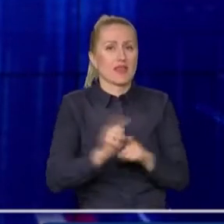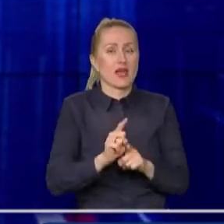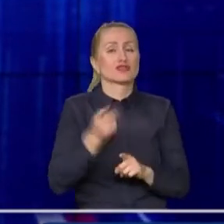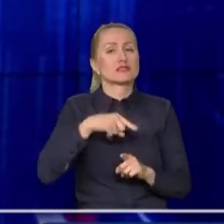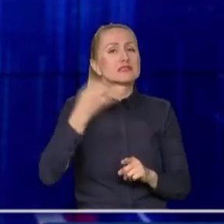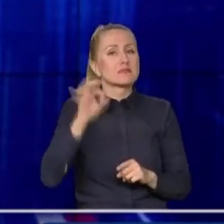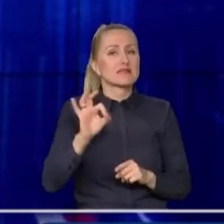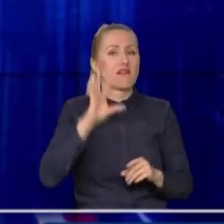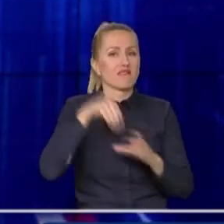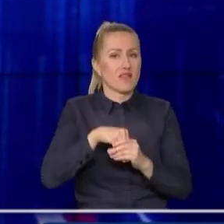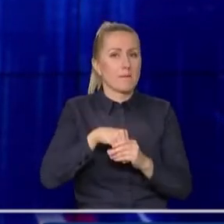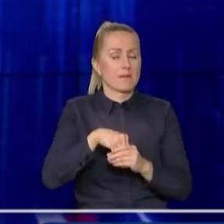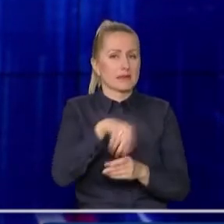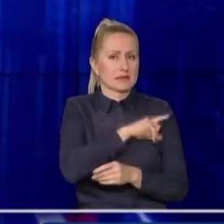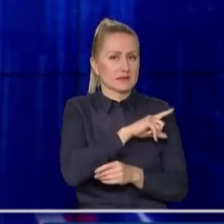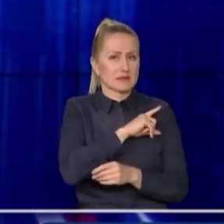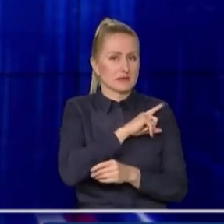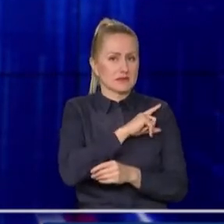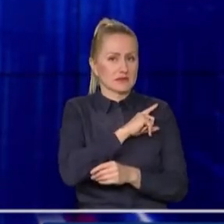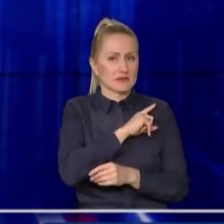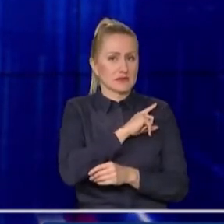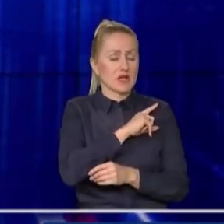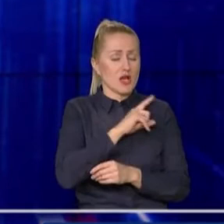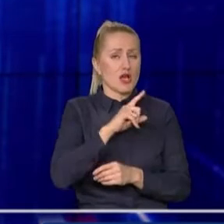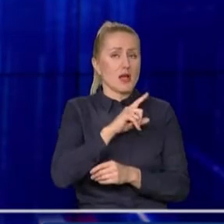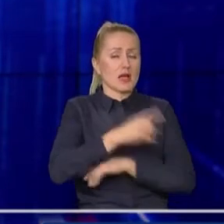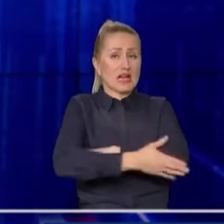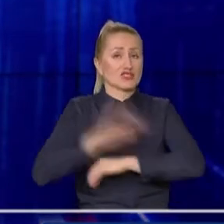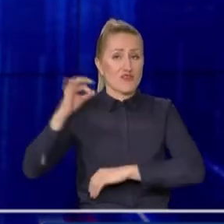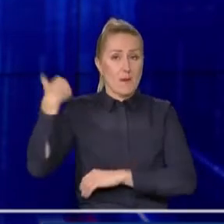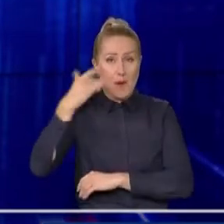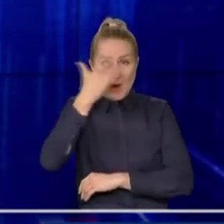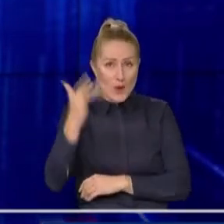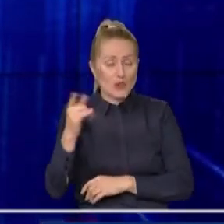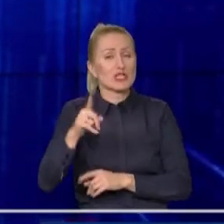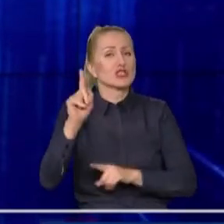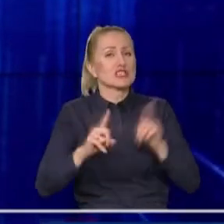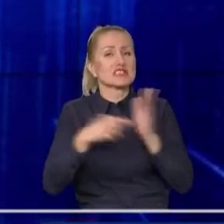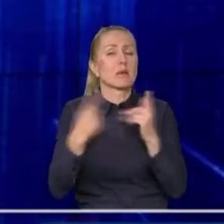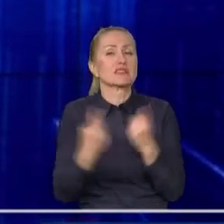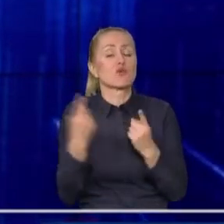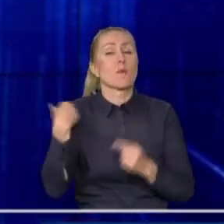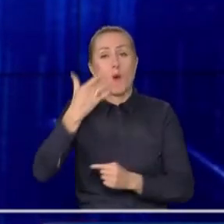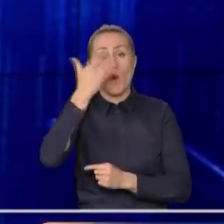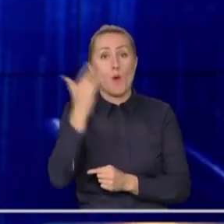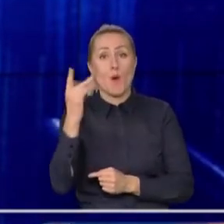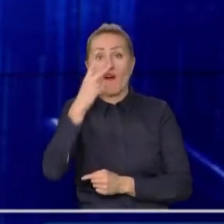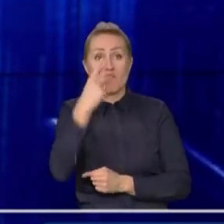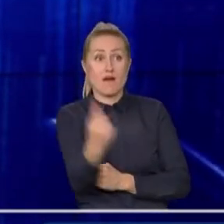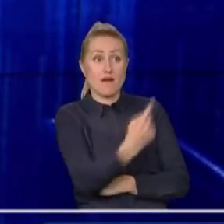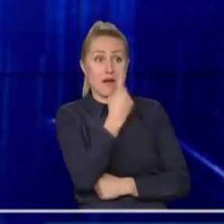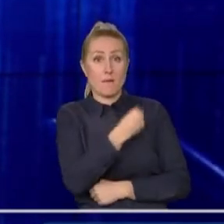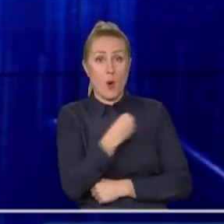z udziałem funkcjonariuszy białoruskich. Dochodzi do sytuacji, że funkcjonariusze białoruscy na widok naszego